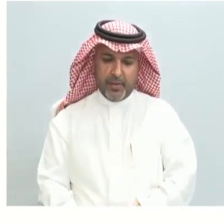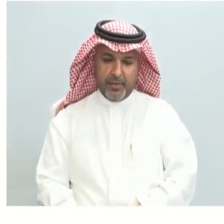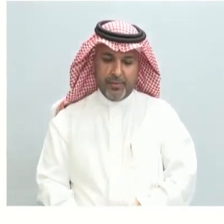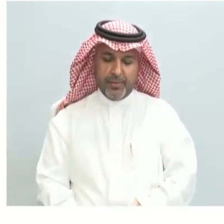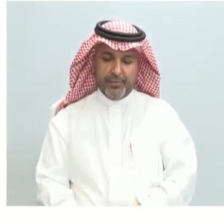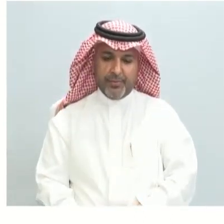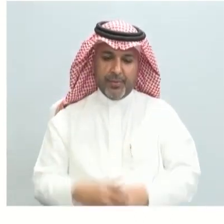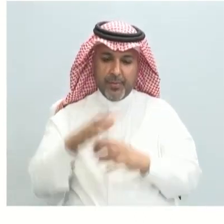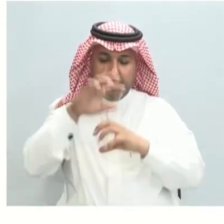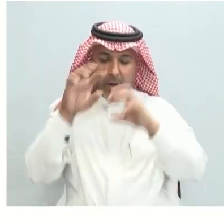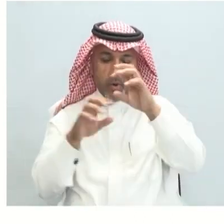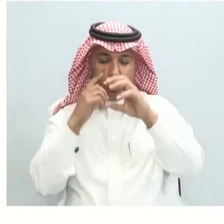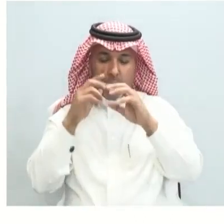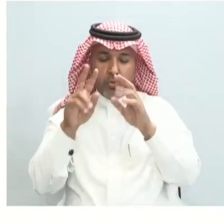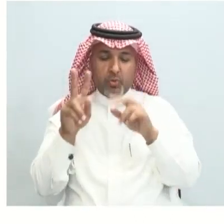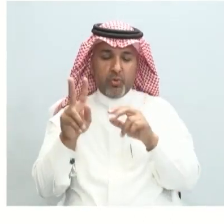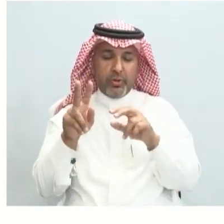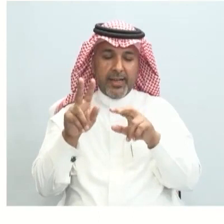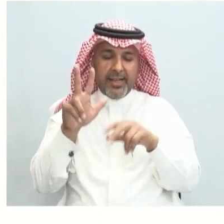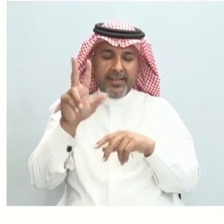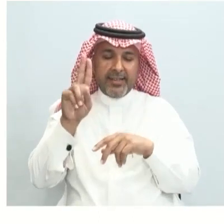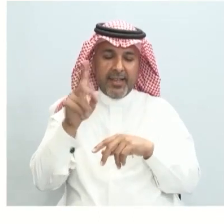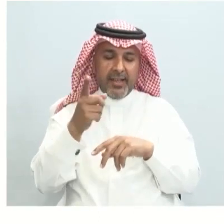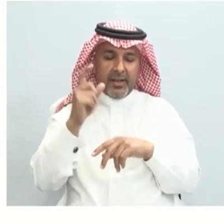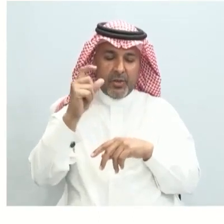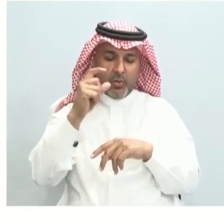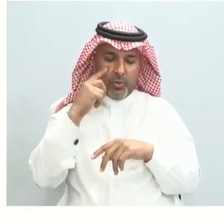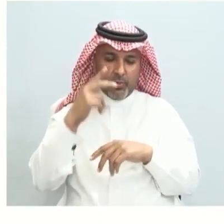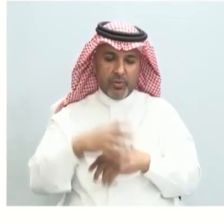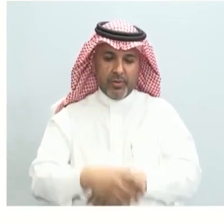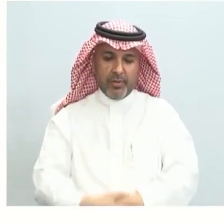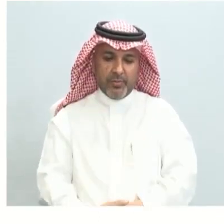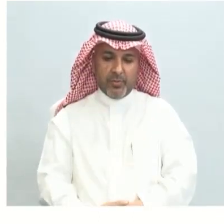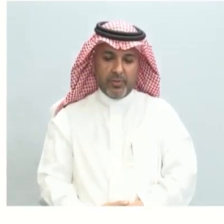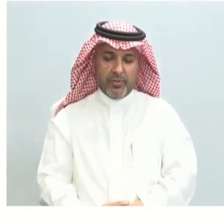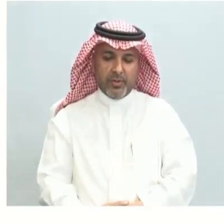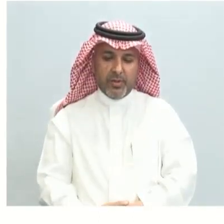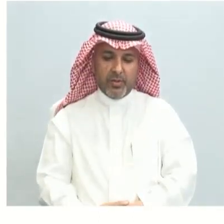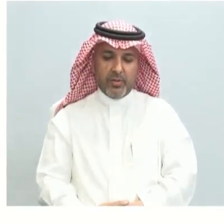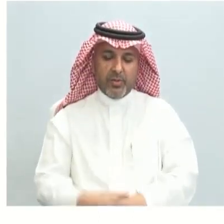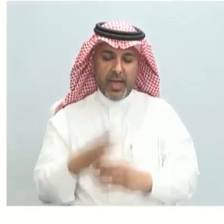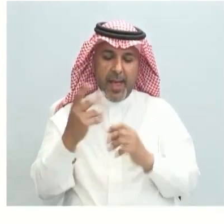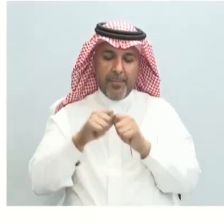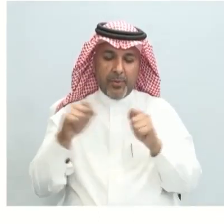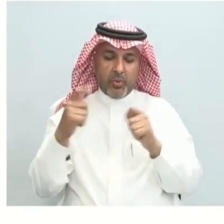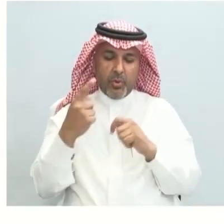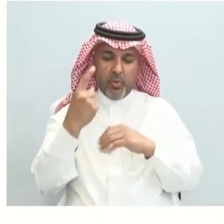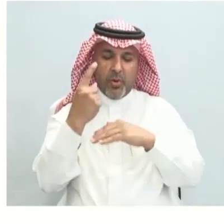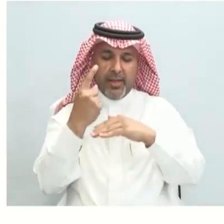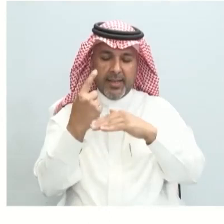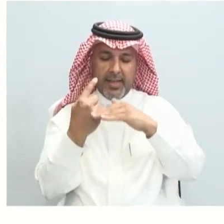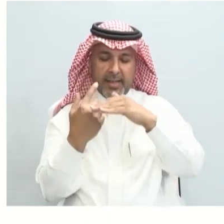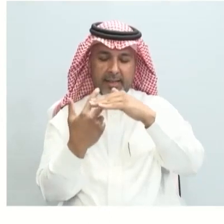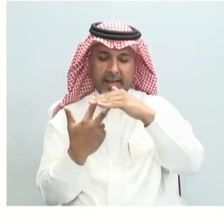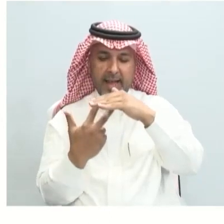هو مقلوب التردد والتردد هو مقلوب طول الدورة فواحد منهم مقلوب للثاني فطول الدورة يساوي 1/التردد